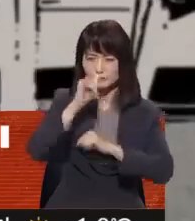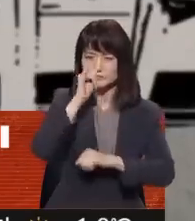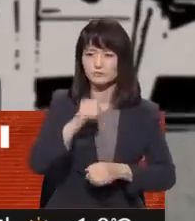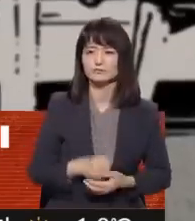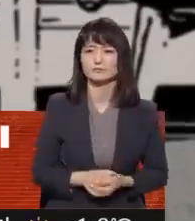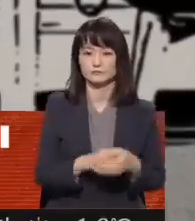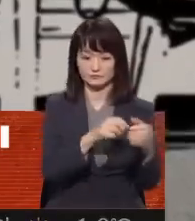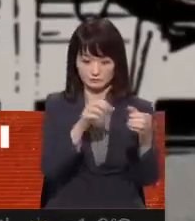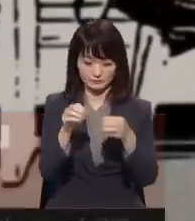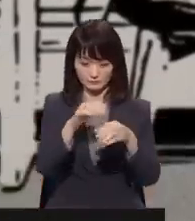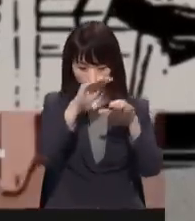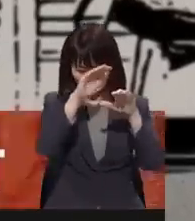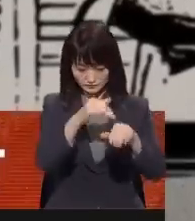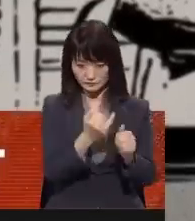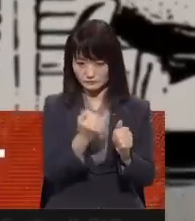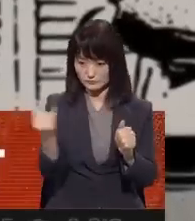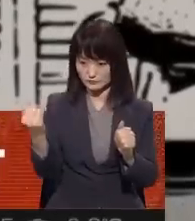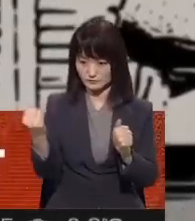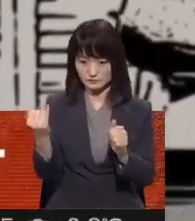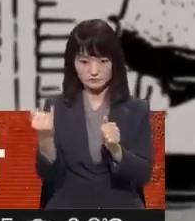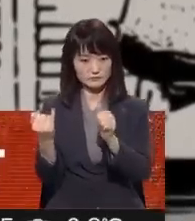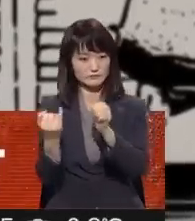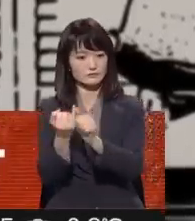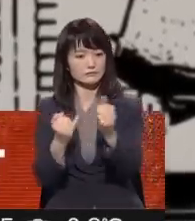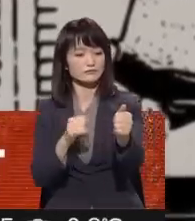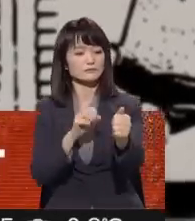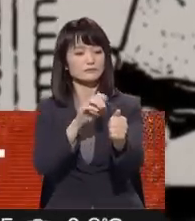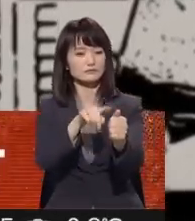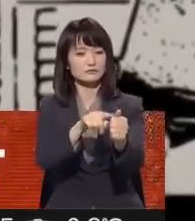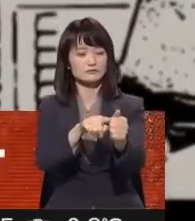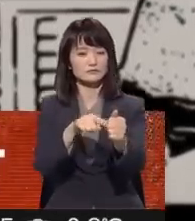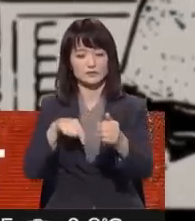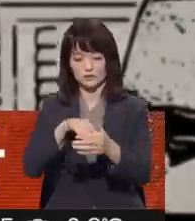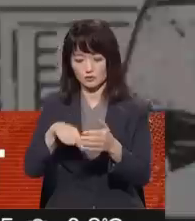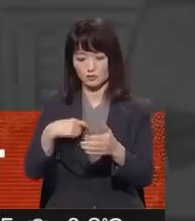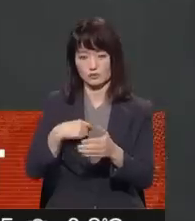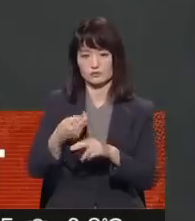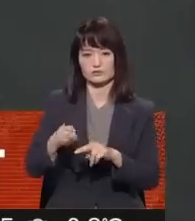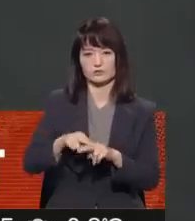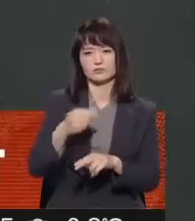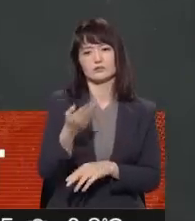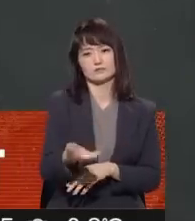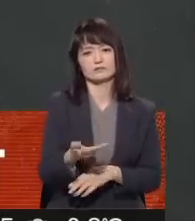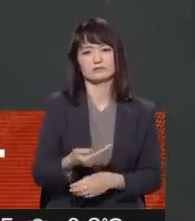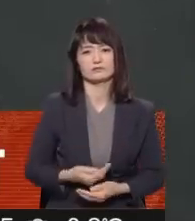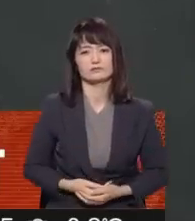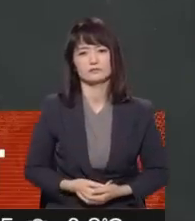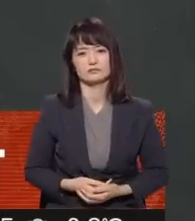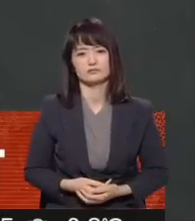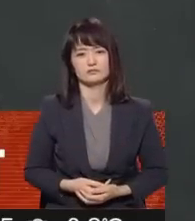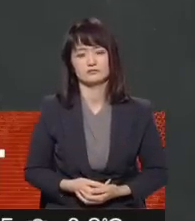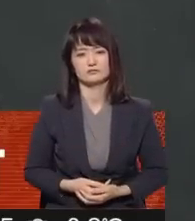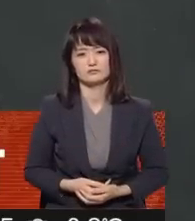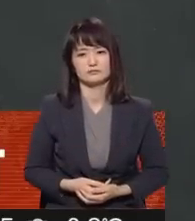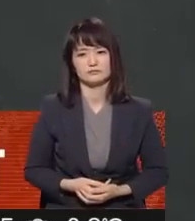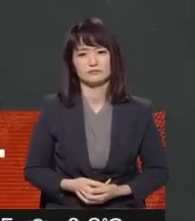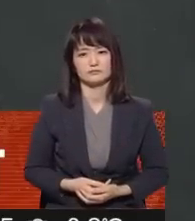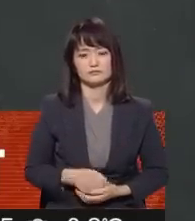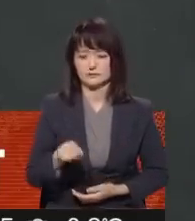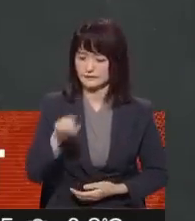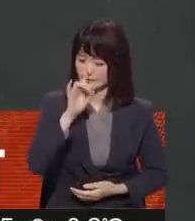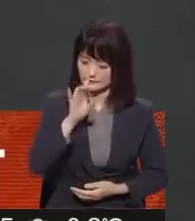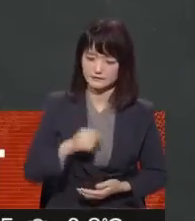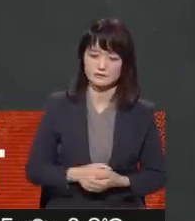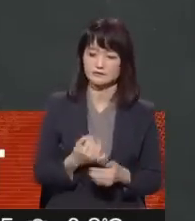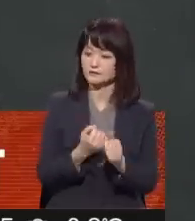대화 내용 보니까 아내가 남자한테 어떤 속옷을 선물했던 정황도 보였습니다 그래서 이제 이거는 말이 안 된다 싶어서